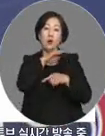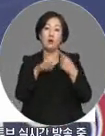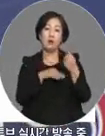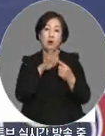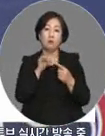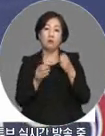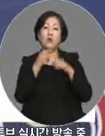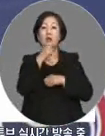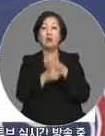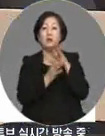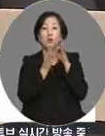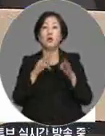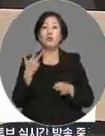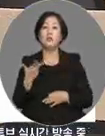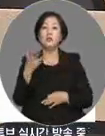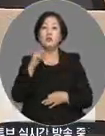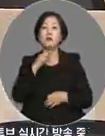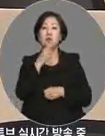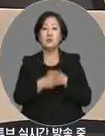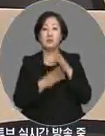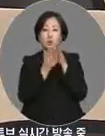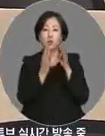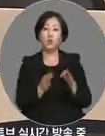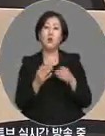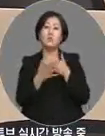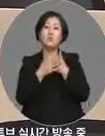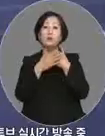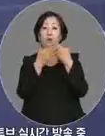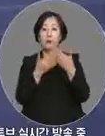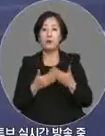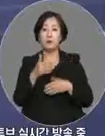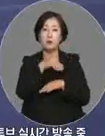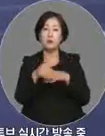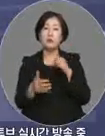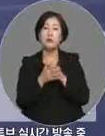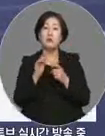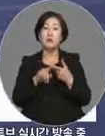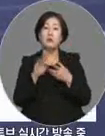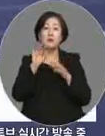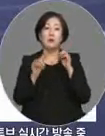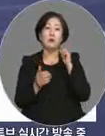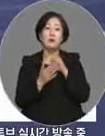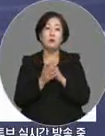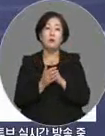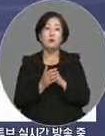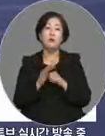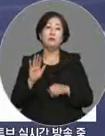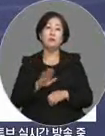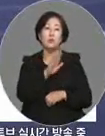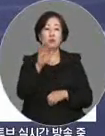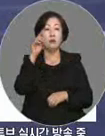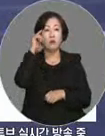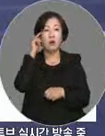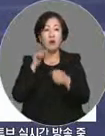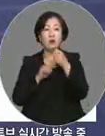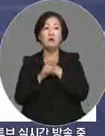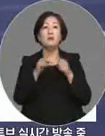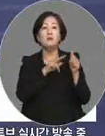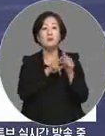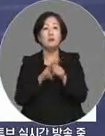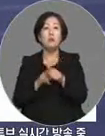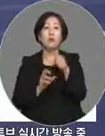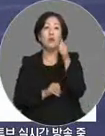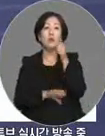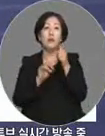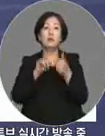환경부로부터 연간 7억 원을 3년간 지원받습니다. 우리는 이러한 과학적 정보를 기반으로 동남권 각 지역의